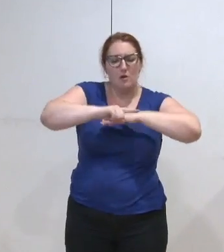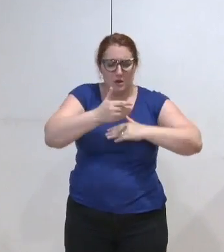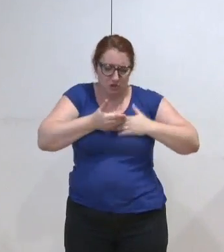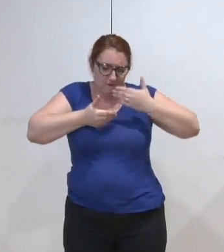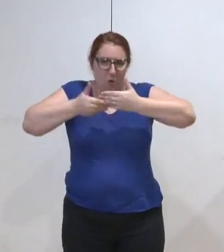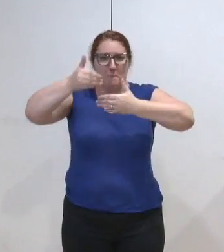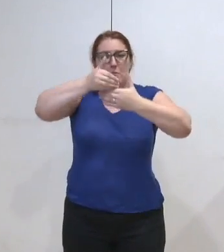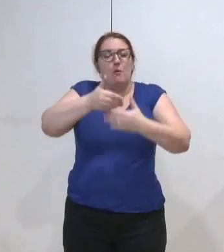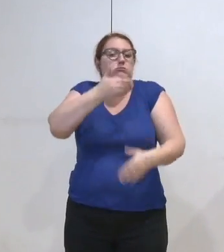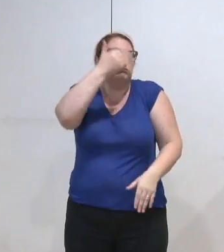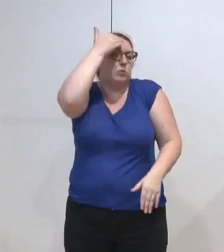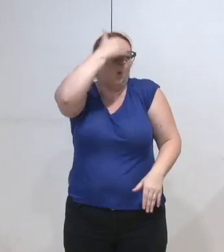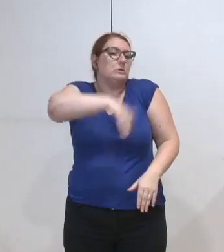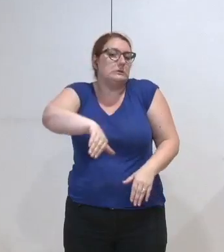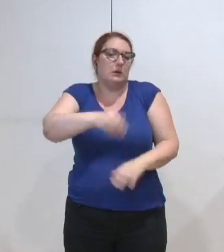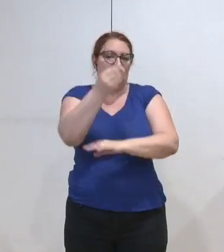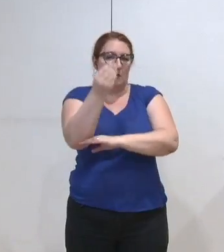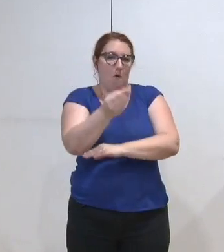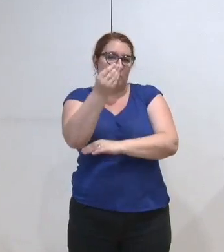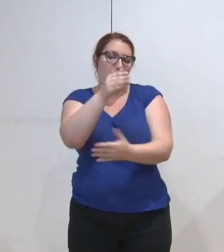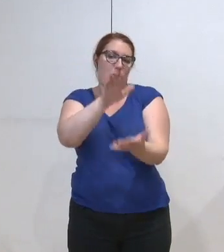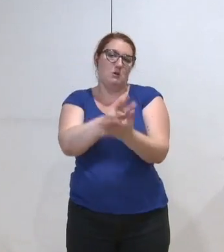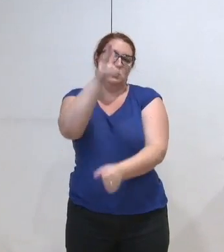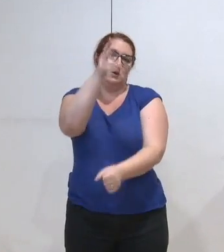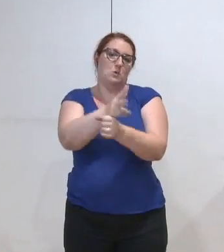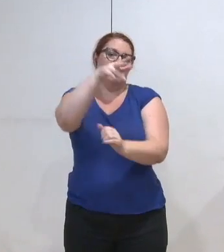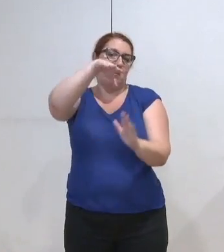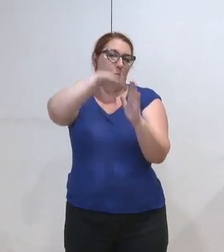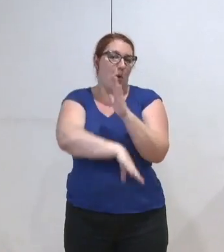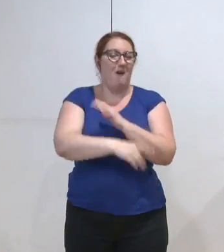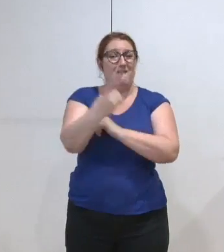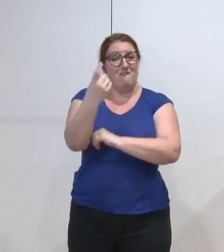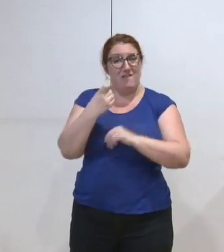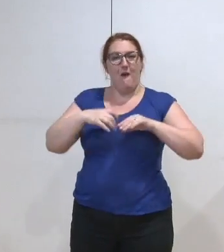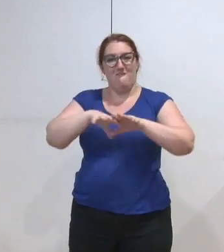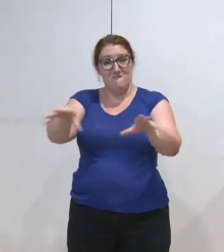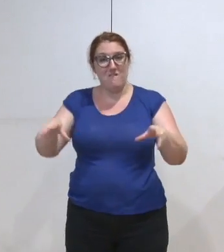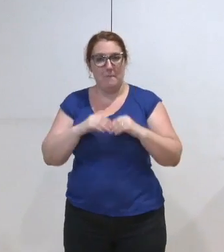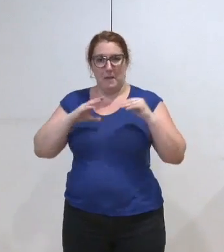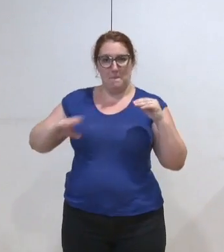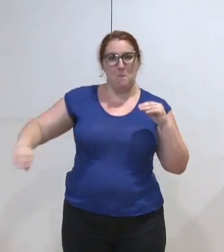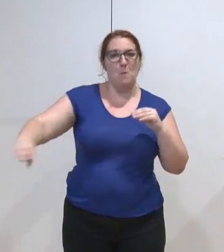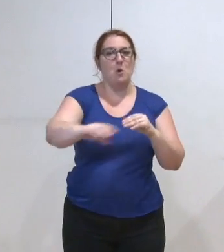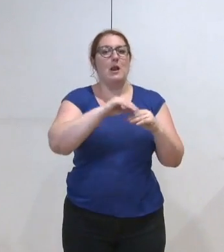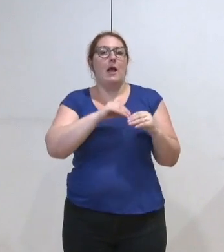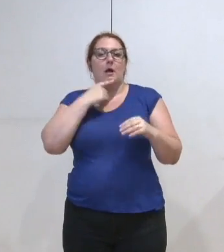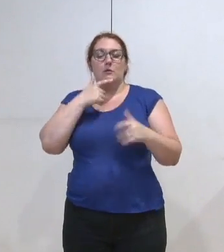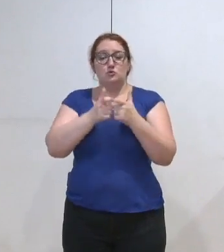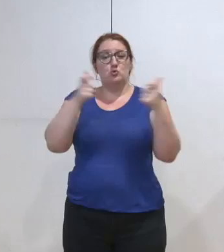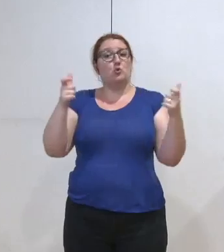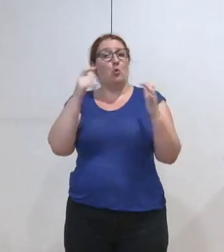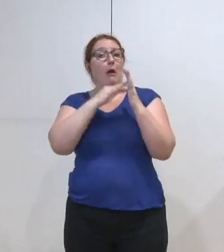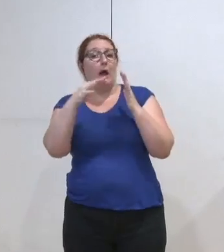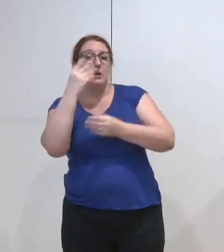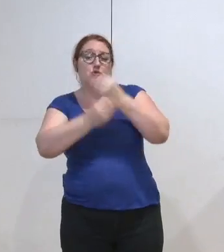sait que un enfant de moins de 3 ans de familles populaires qui n'a fréquenté de structure collective